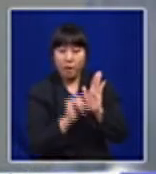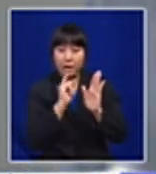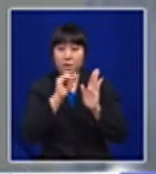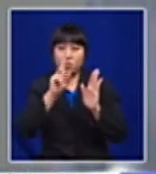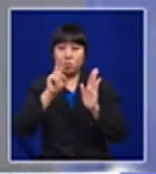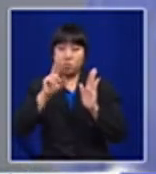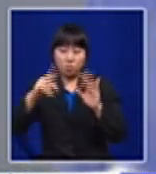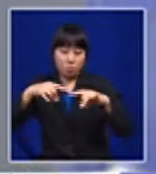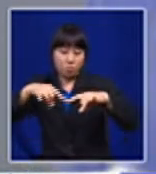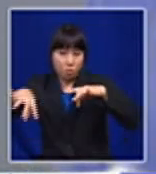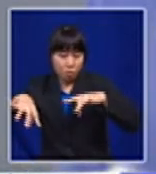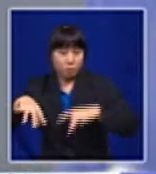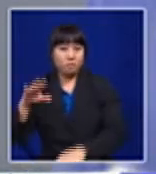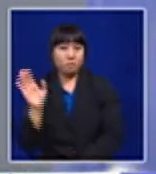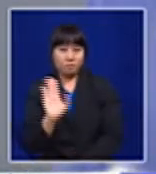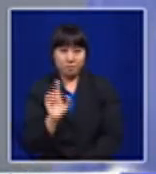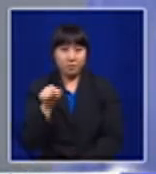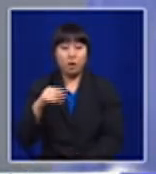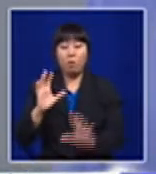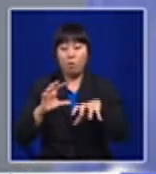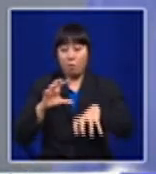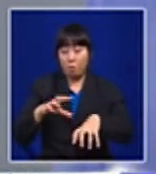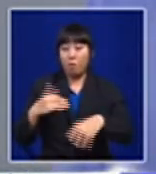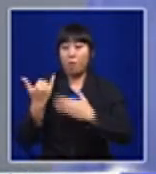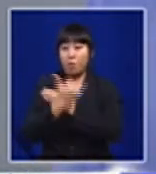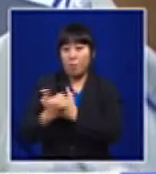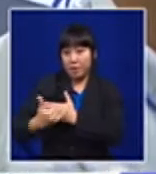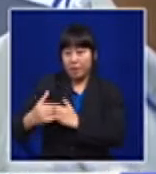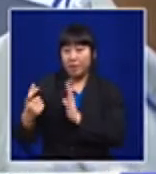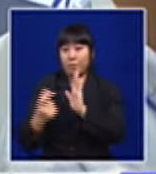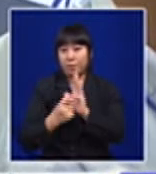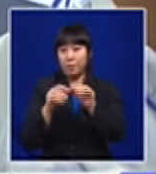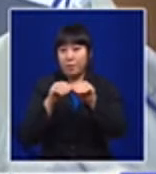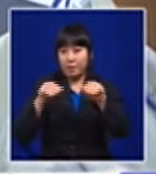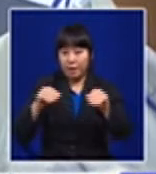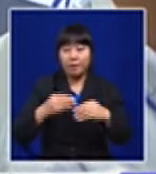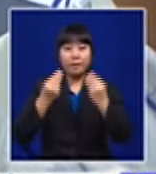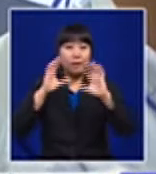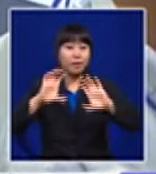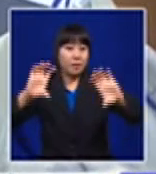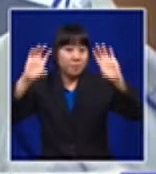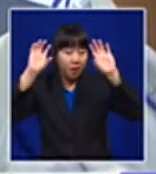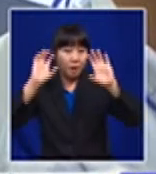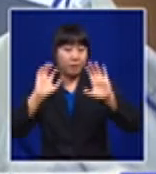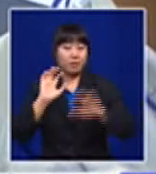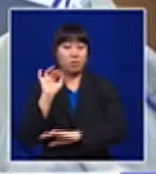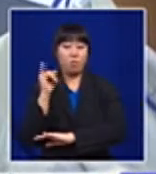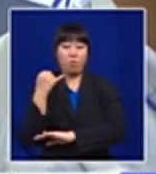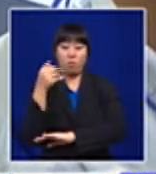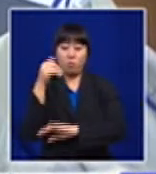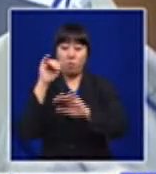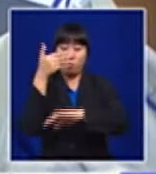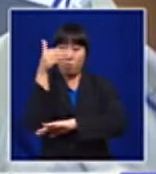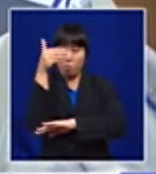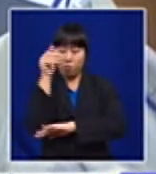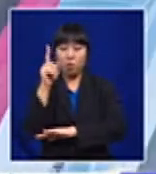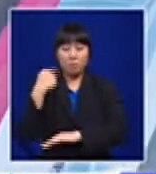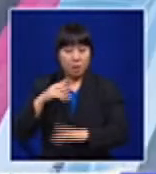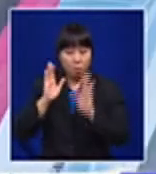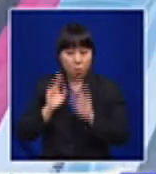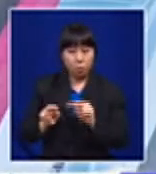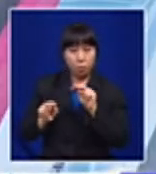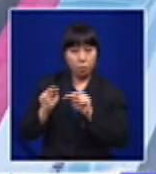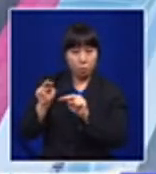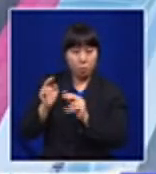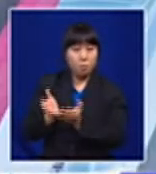ตามที่องค์กรจัดการประมงระหว่างประเทศได้กำหนดเป็นมาตรการให้รัฐเจ้าของธงต้องดำเนินการให้มีผู้สังเกตการประ